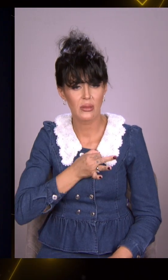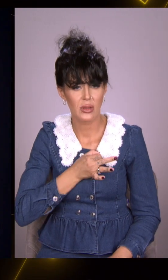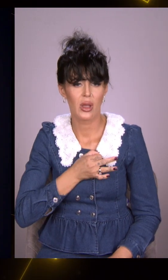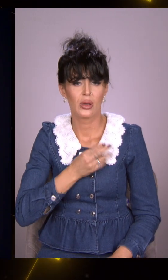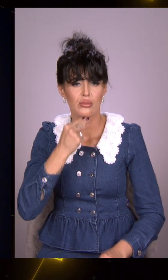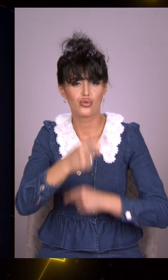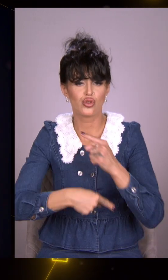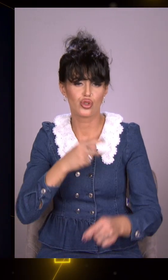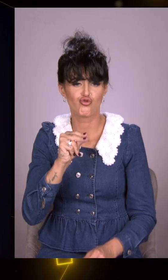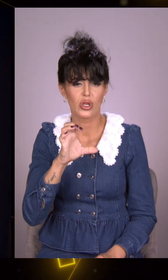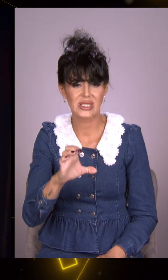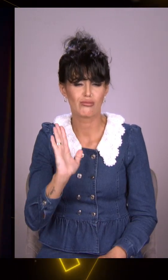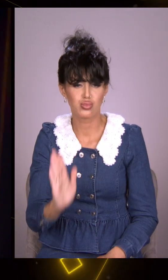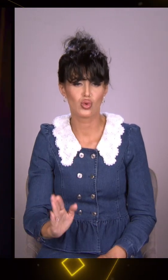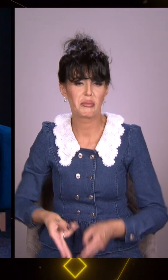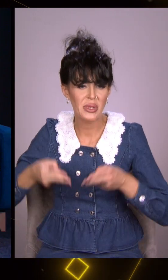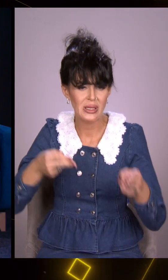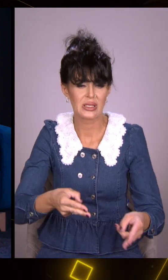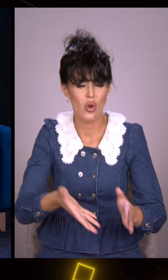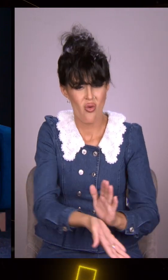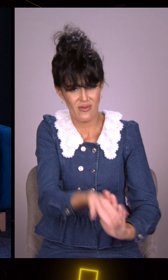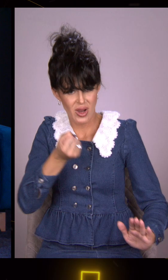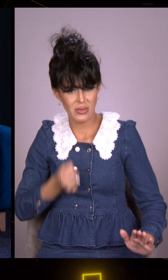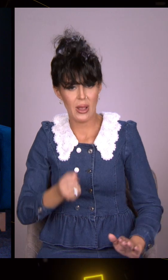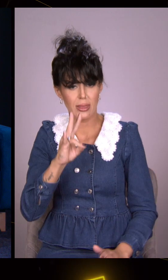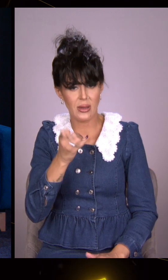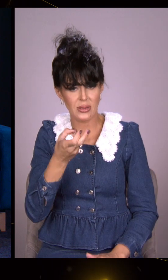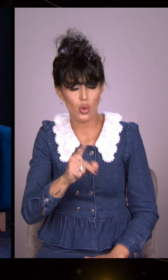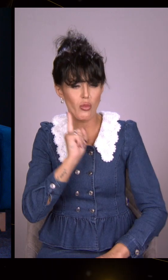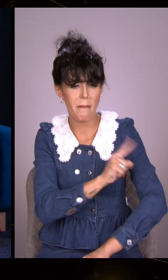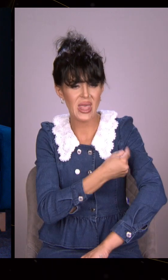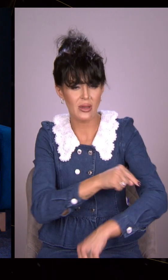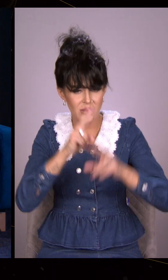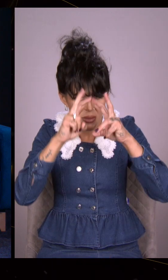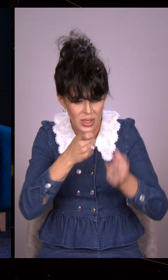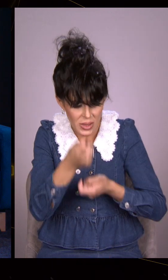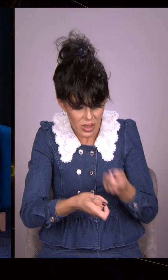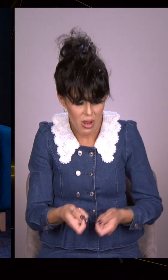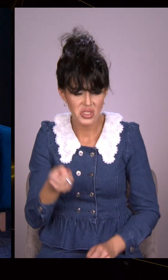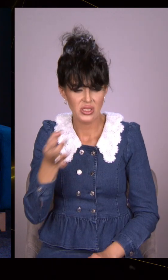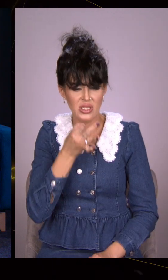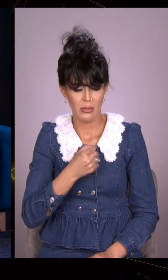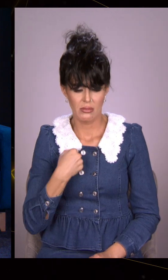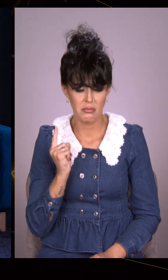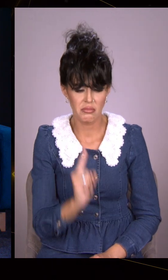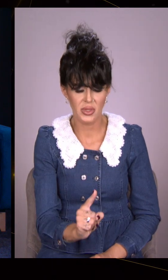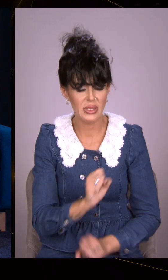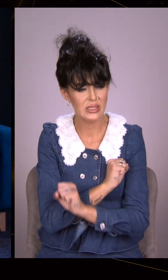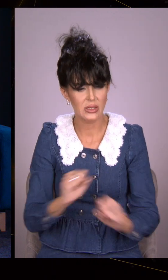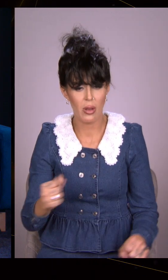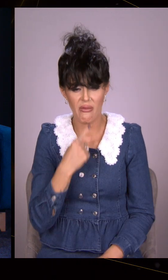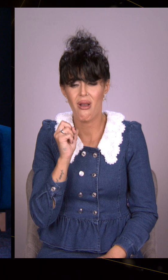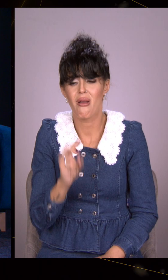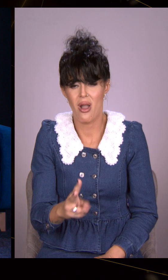через час приїдуть відкапувати Настю. Експерт мені каже, не підходьте. Кажу, я до своєї дитини не